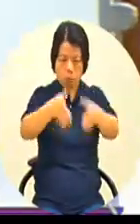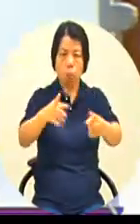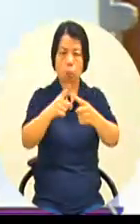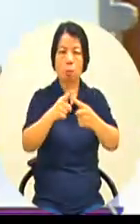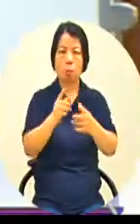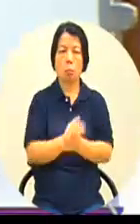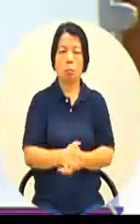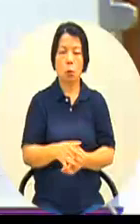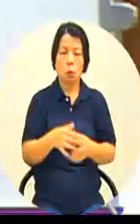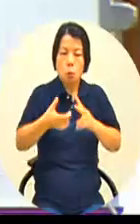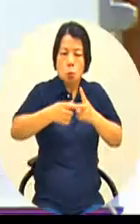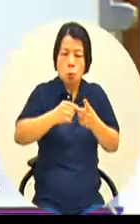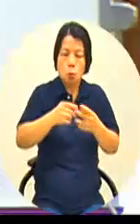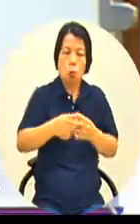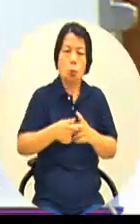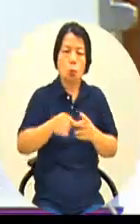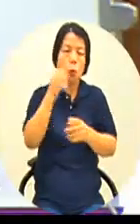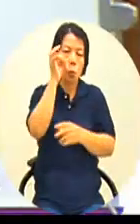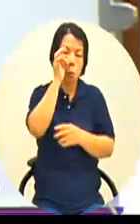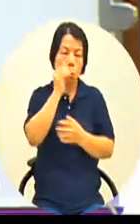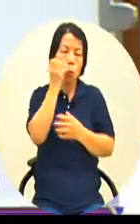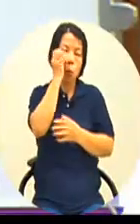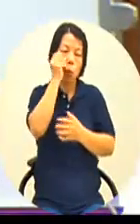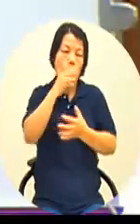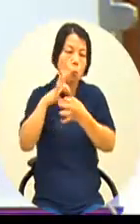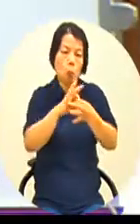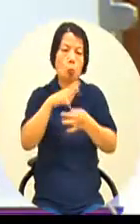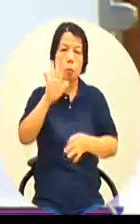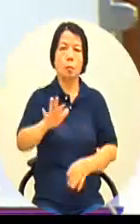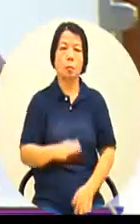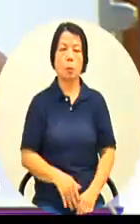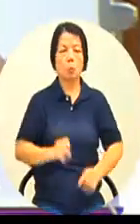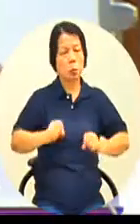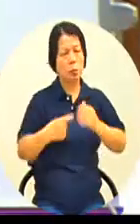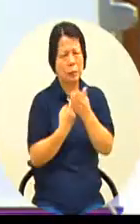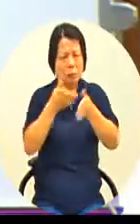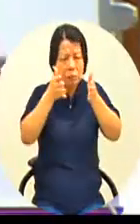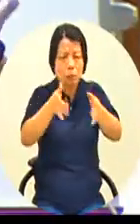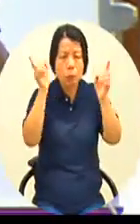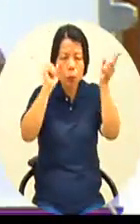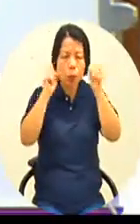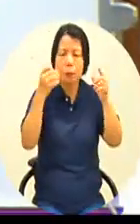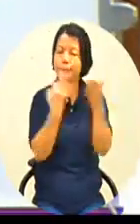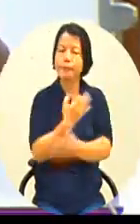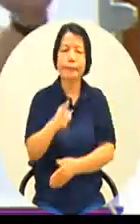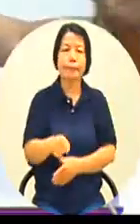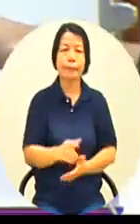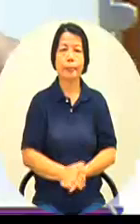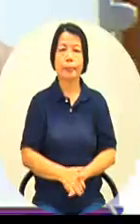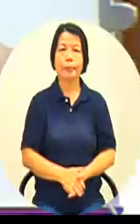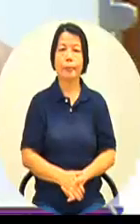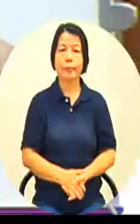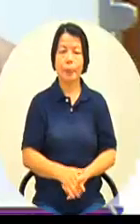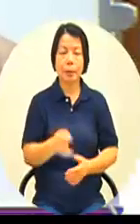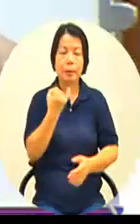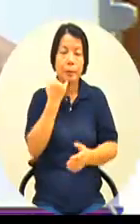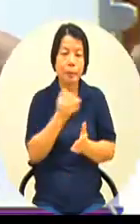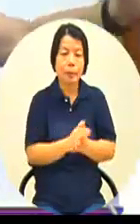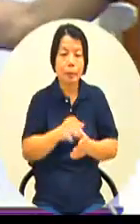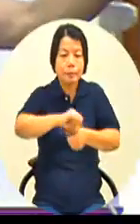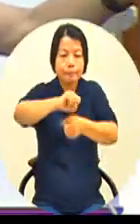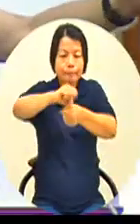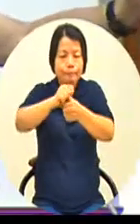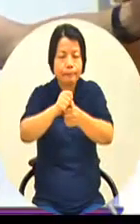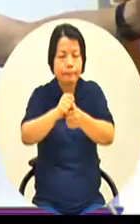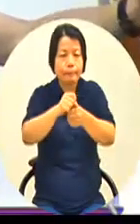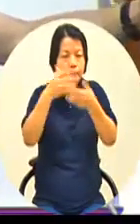就是跟观光是有关，不是狭义讲要佚佗。吼、哦，啊，你安尼面你就抓大，所以